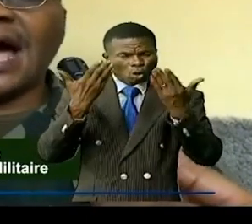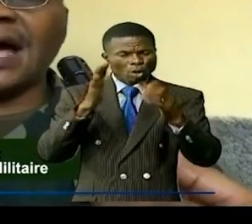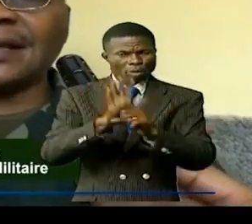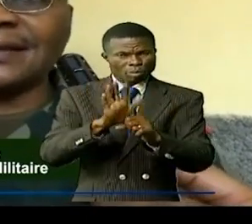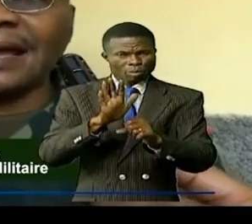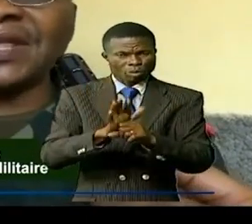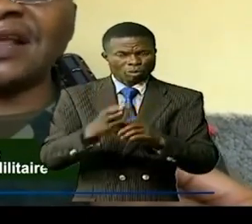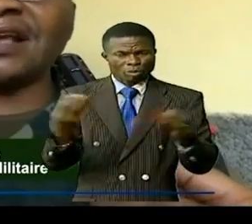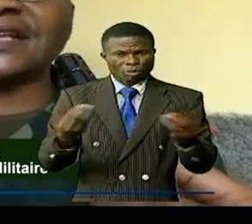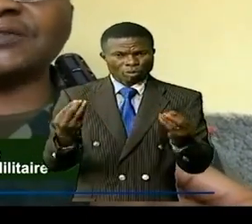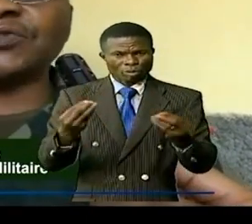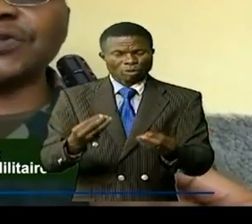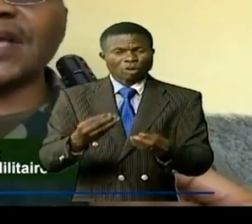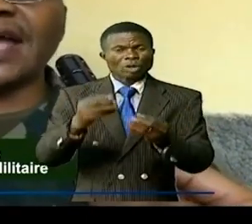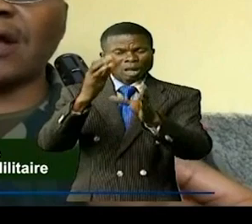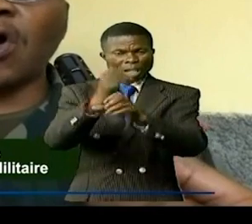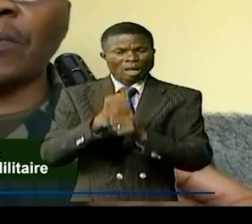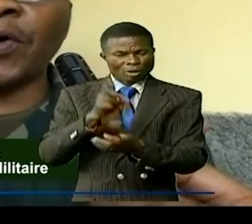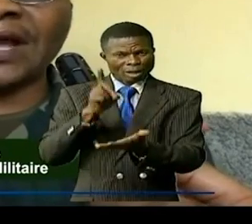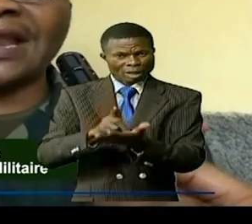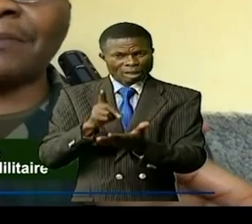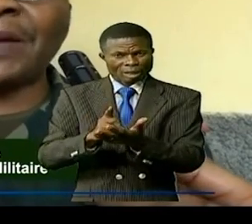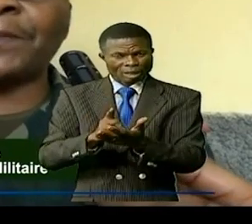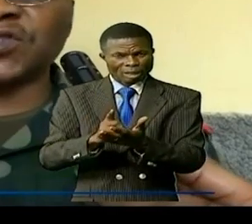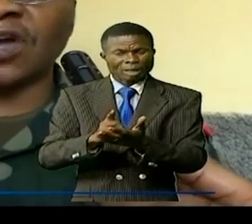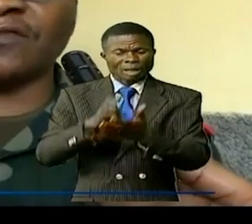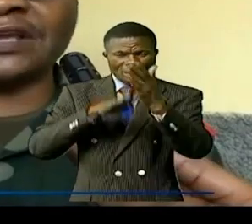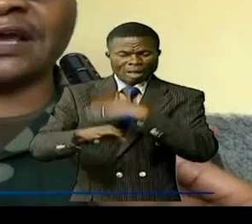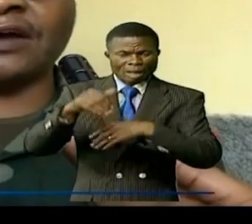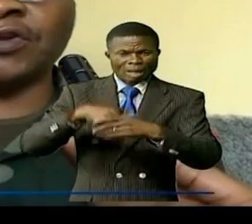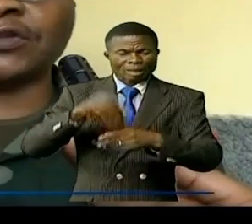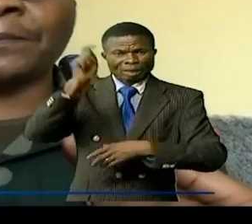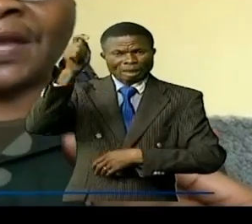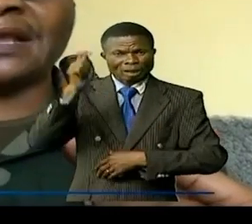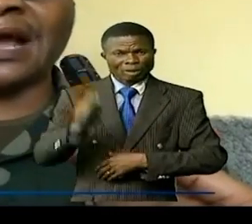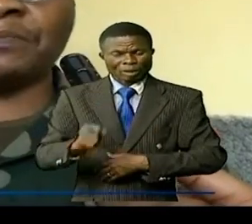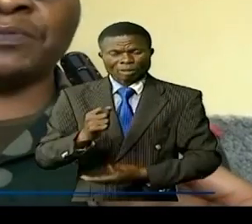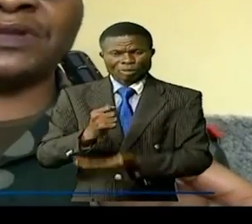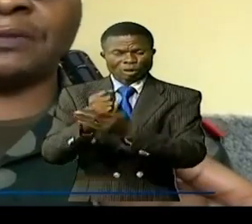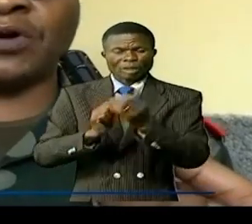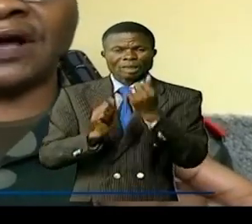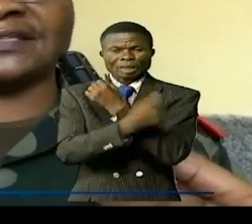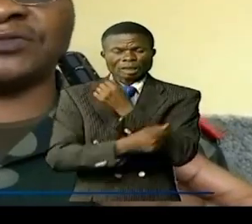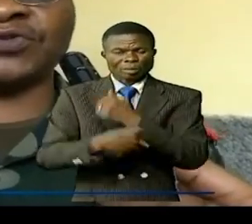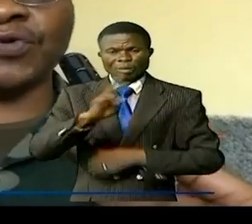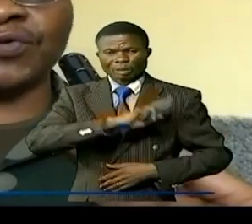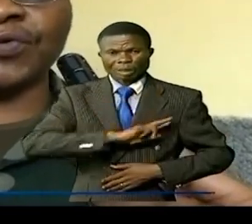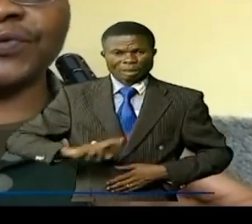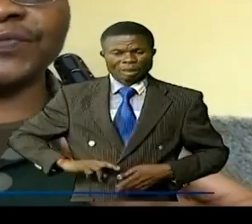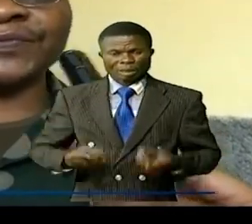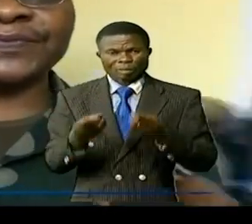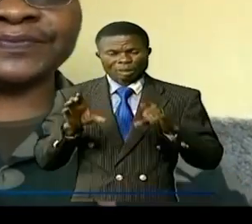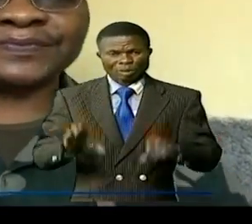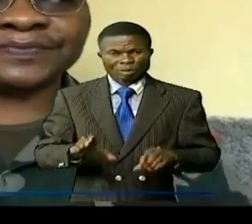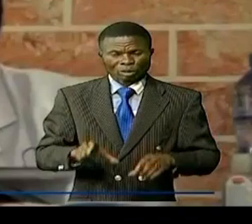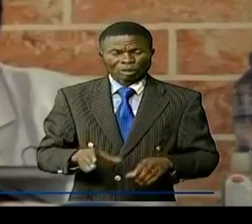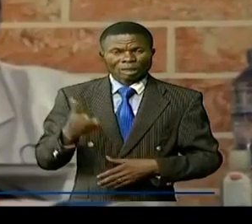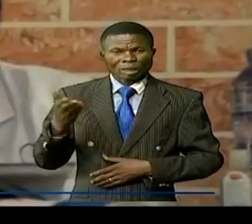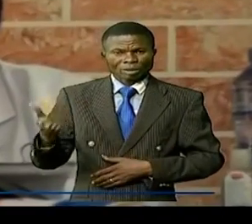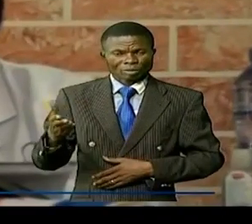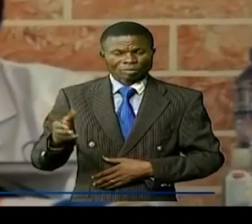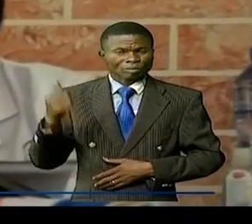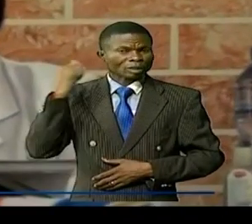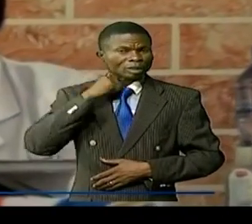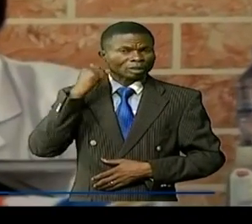à terminer leurs études et à incorporer l'armée pour servir notre pays, la République démocratique du Congo. De son côté, le